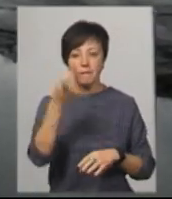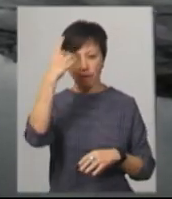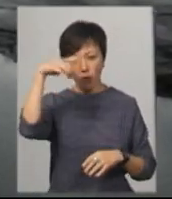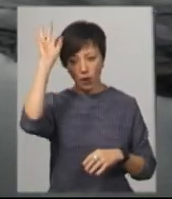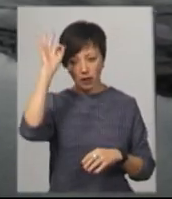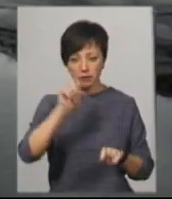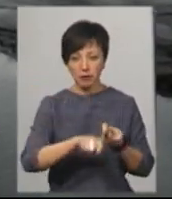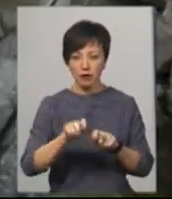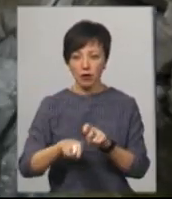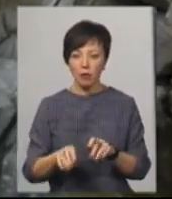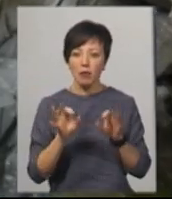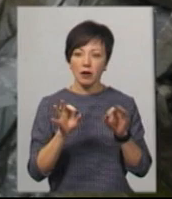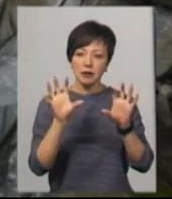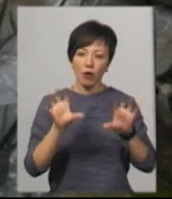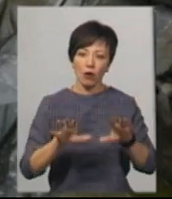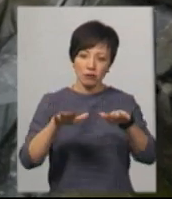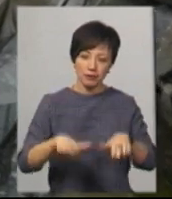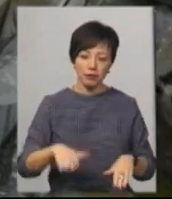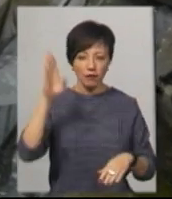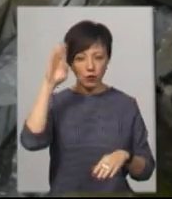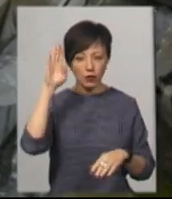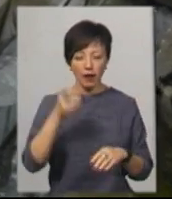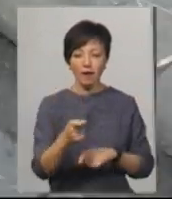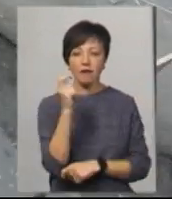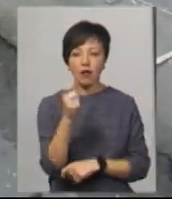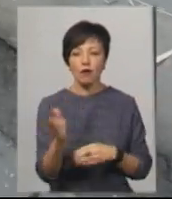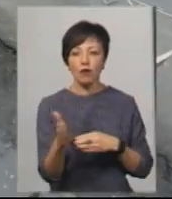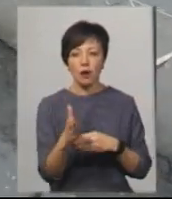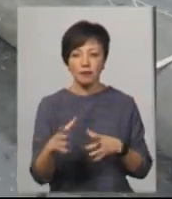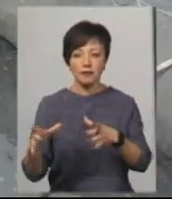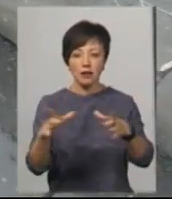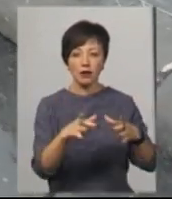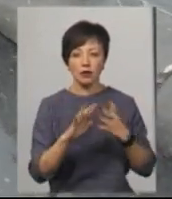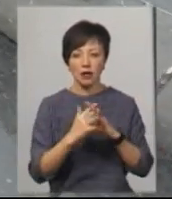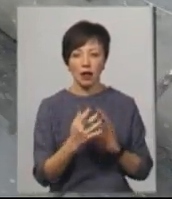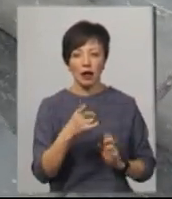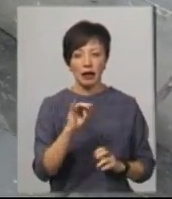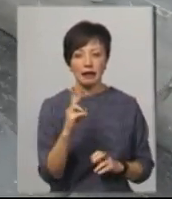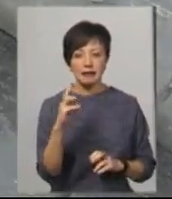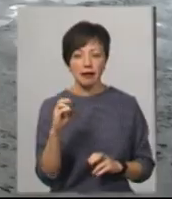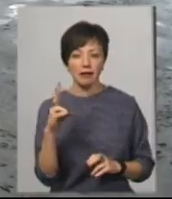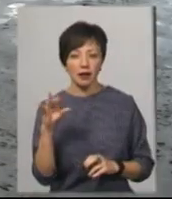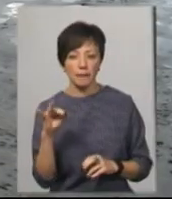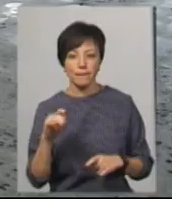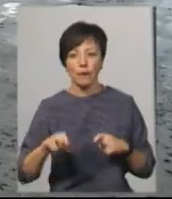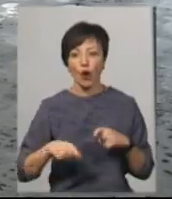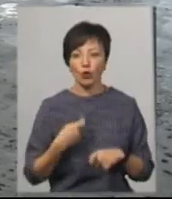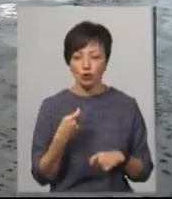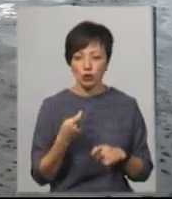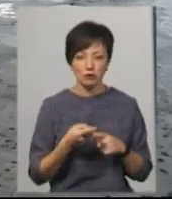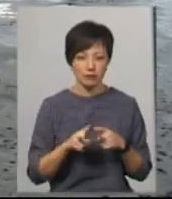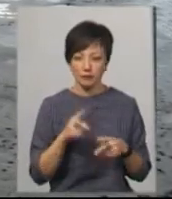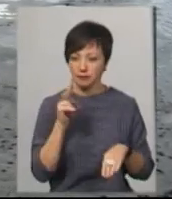перевірку щодо правомірності спуску води та вилову риби у ставку села Гриценки. Порушень правоохоронці не виявили, каже